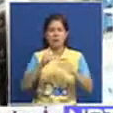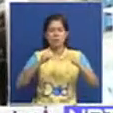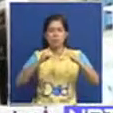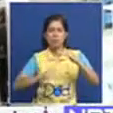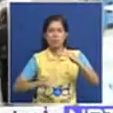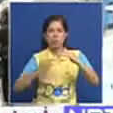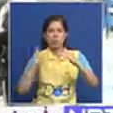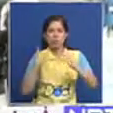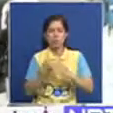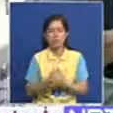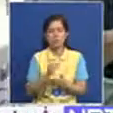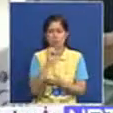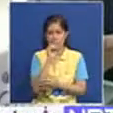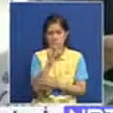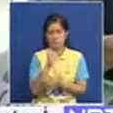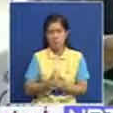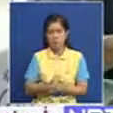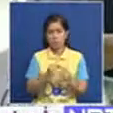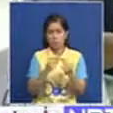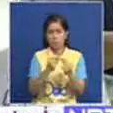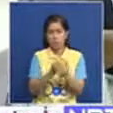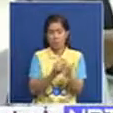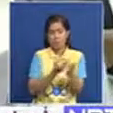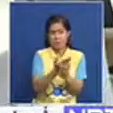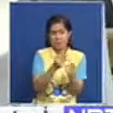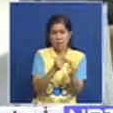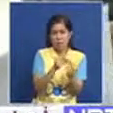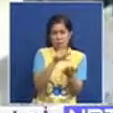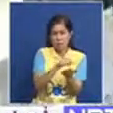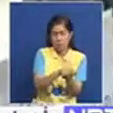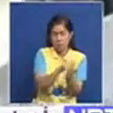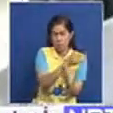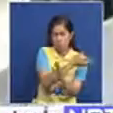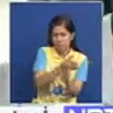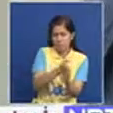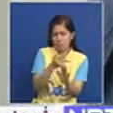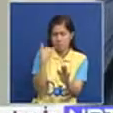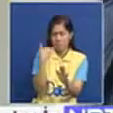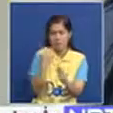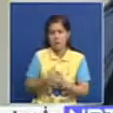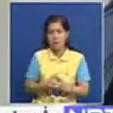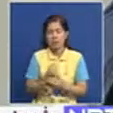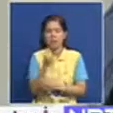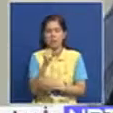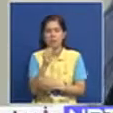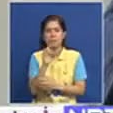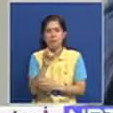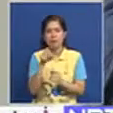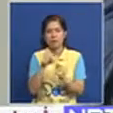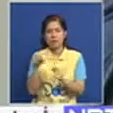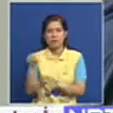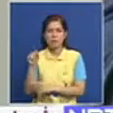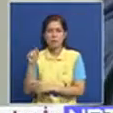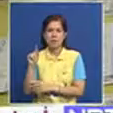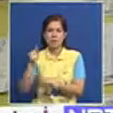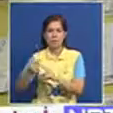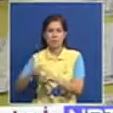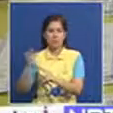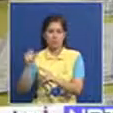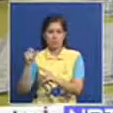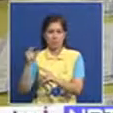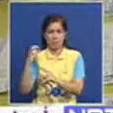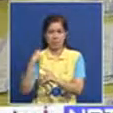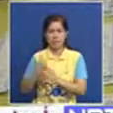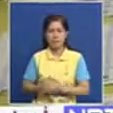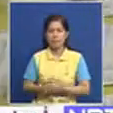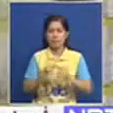โดยจะเปิดเผยรายละเอียดก่อนวันซื้อและจอง1วันและจะเปิดให้ซื้อและจองล่วงหน้าในวันที่18ถึง20พฤศจิกายนนี้โด